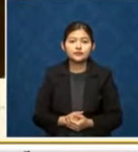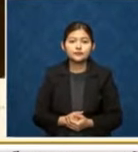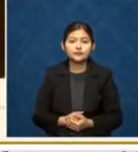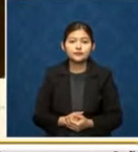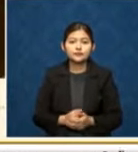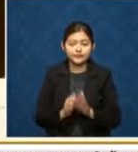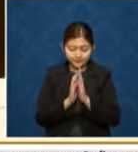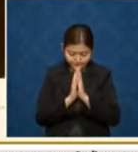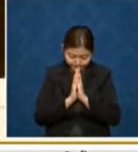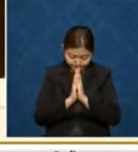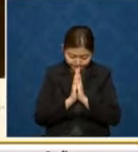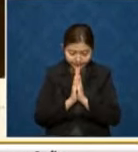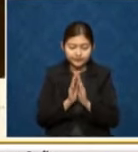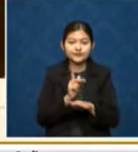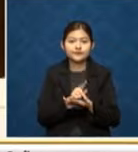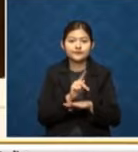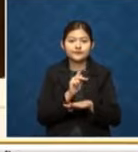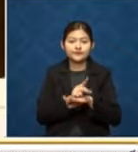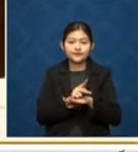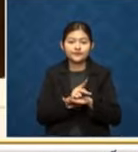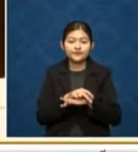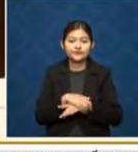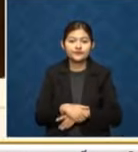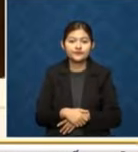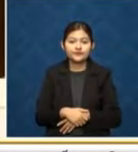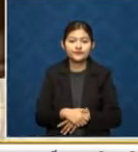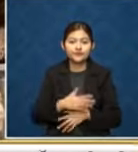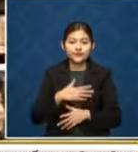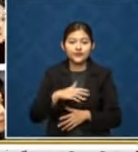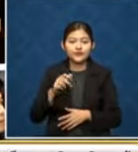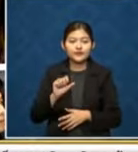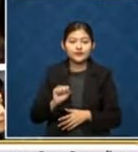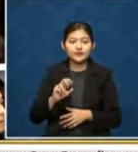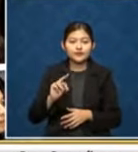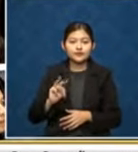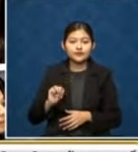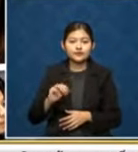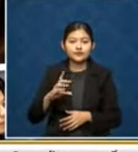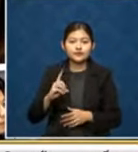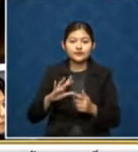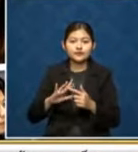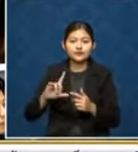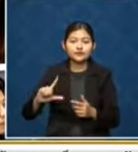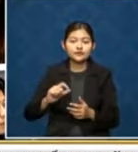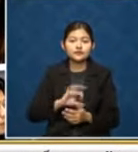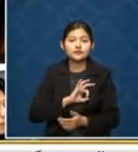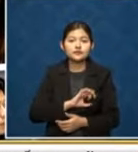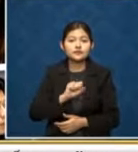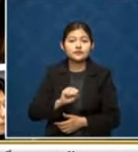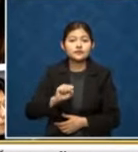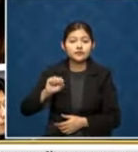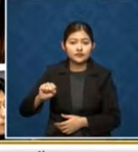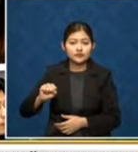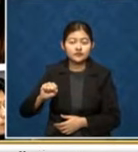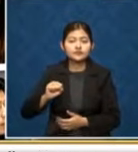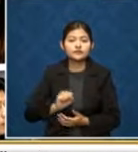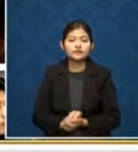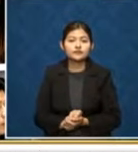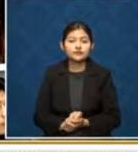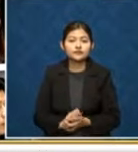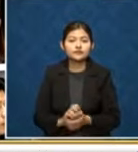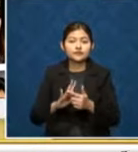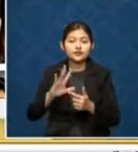ครับเรียนท่านประธานสภาที่เคารพผมสมดุลอุจเจริญสมาชิกสภาผู้แทนราษฎรเขต